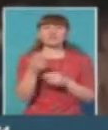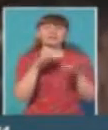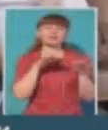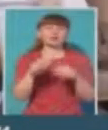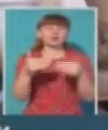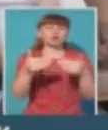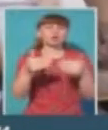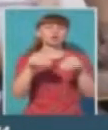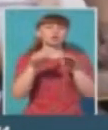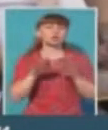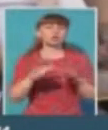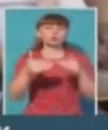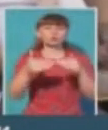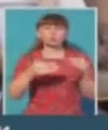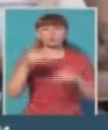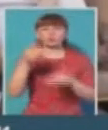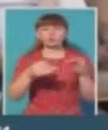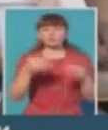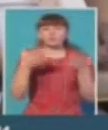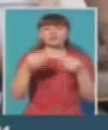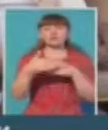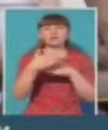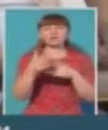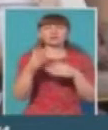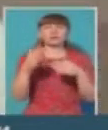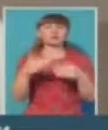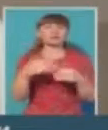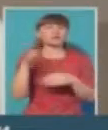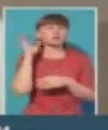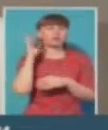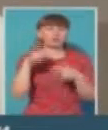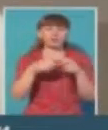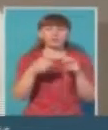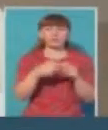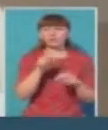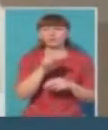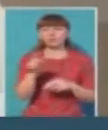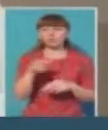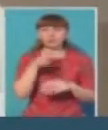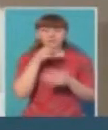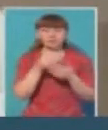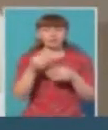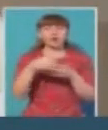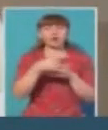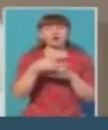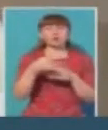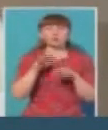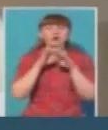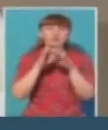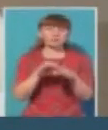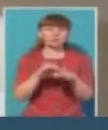суда. Сегодня сарыкольский медиатор в день открытых дверей слушает проблемы горожан. Я все в районе, в райцентре провожу на профессиональной